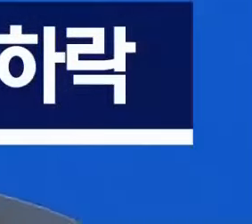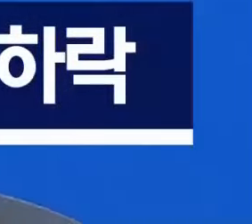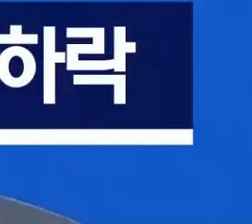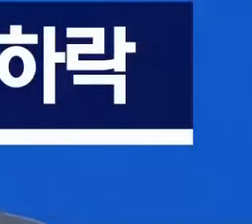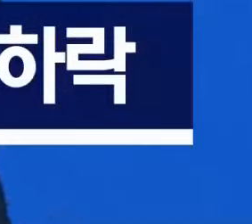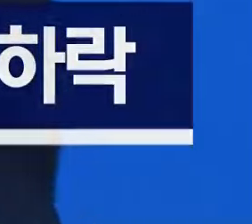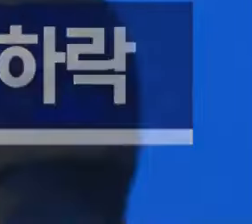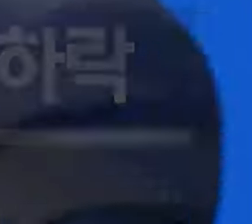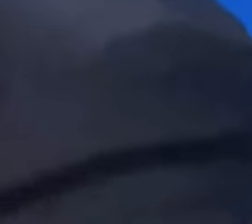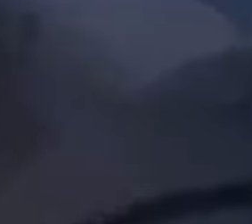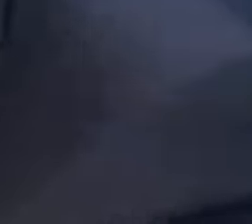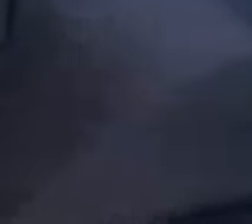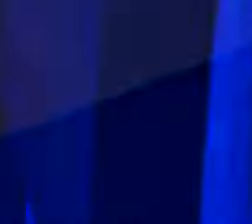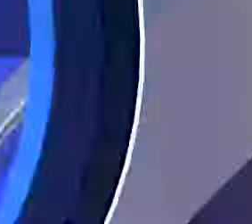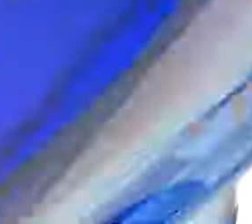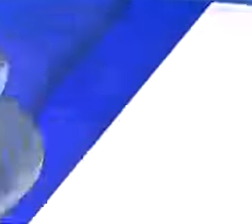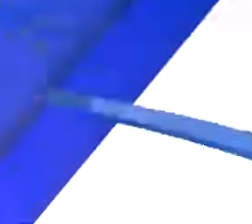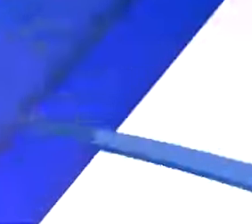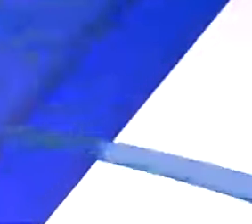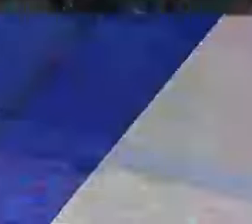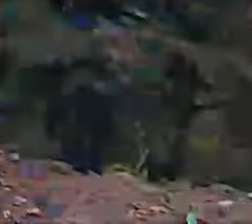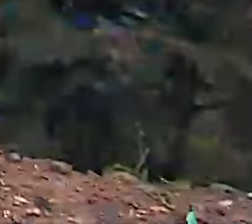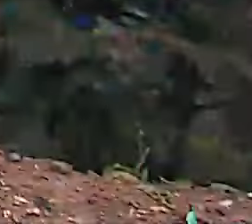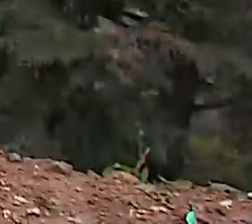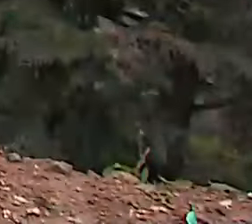지지율을 끌어내리고 있습니다.